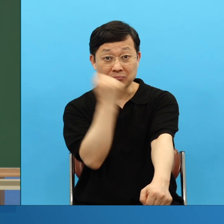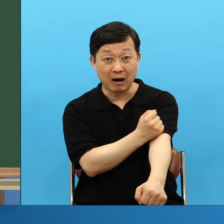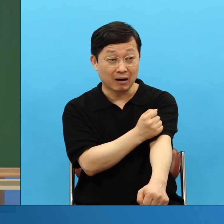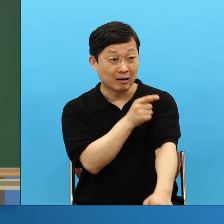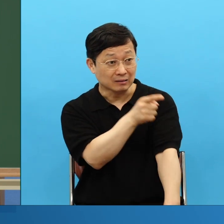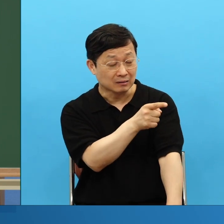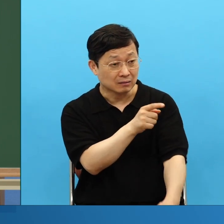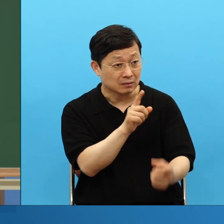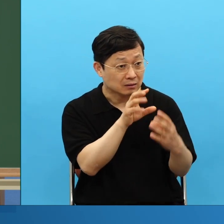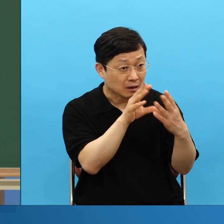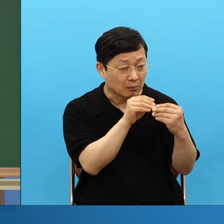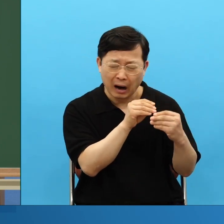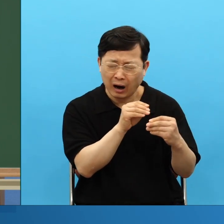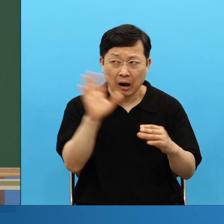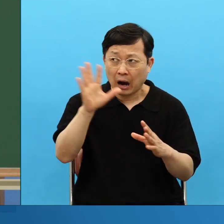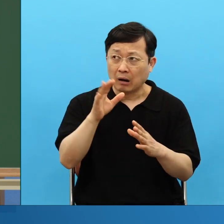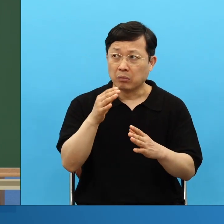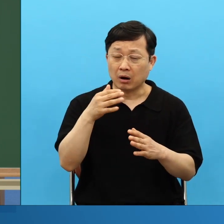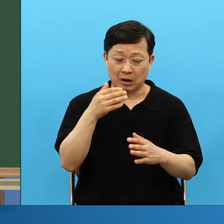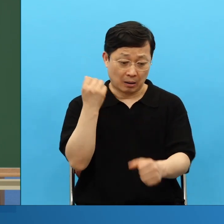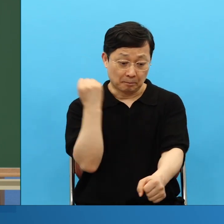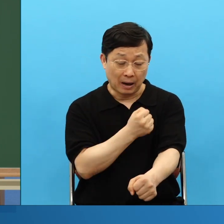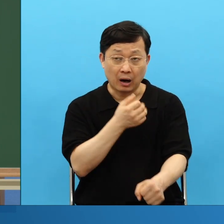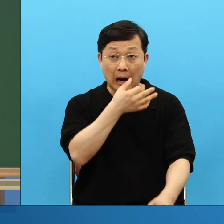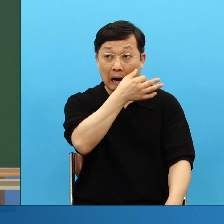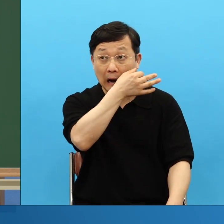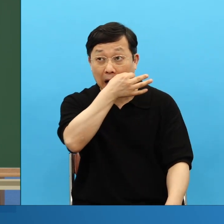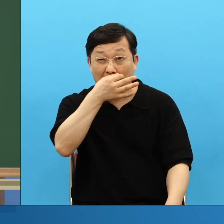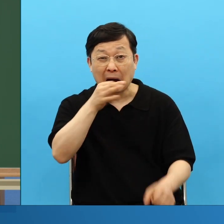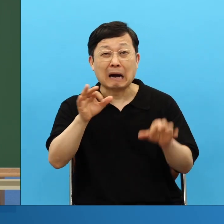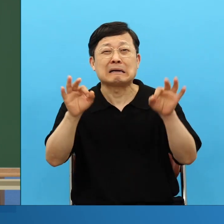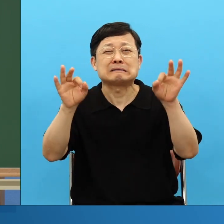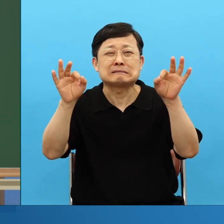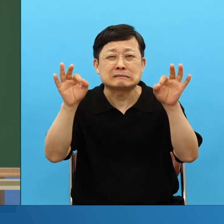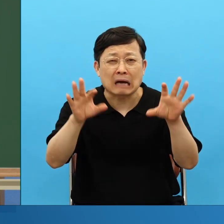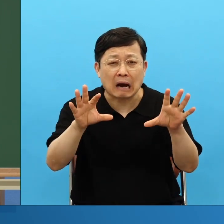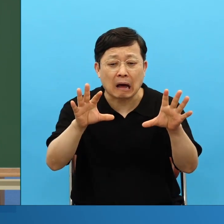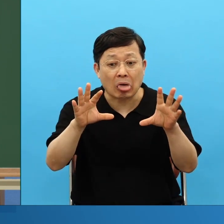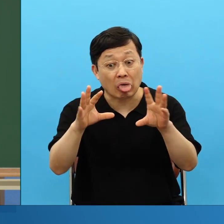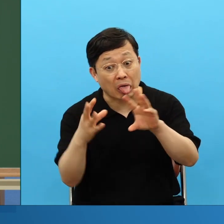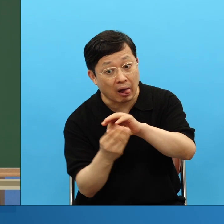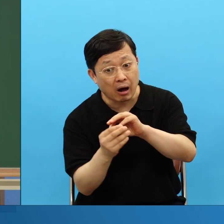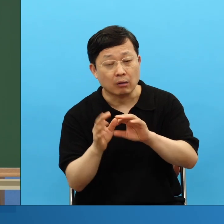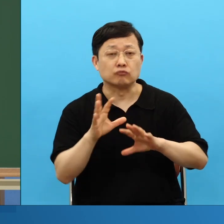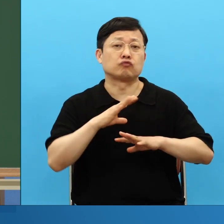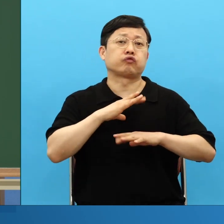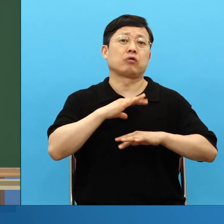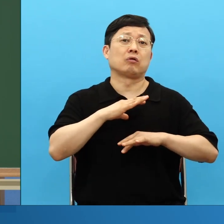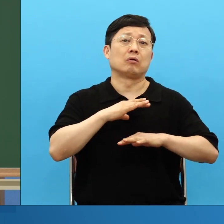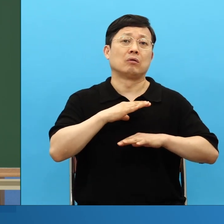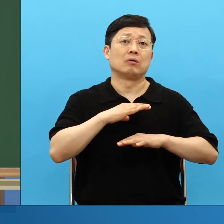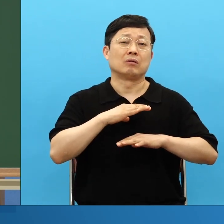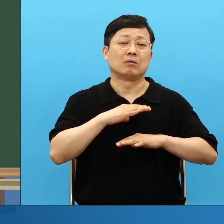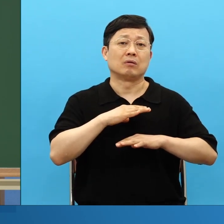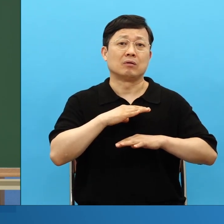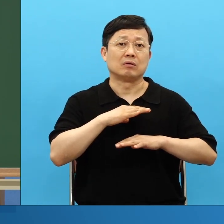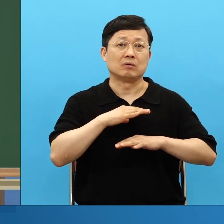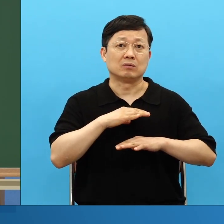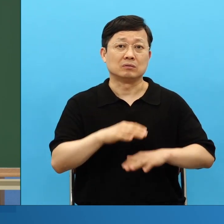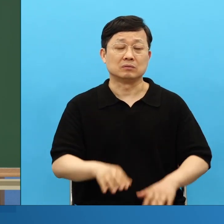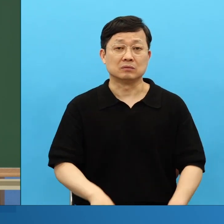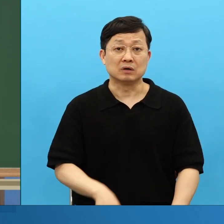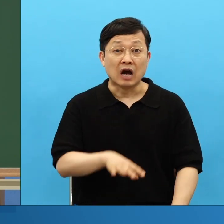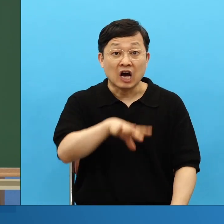고통스러워하고, 또 마약을 하고 잠깐의 쾌락 들어가는 듯 했는데 첫 잔에 기억하는 것입니다. 처음에 했던 그